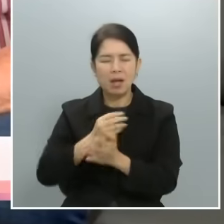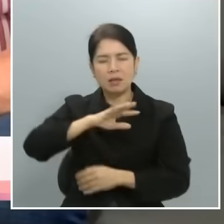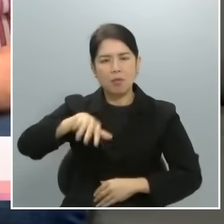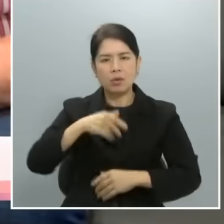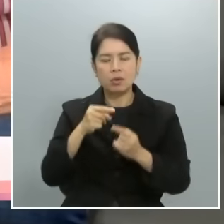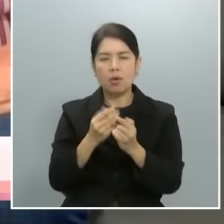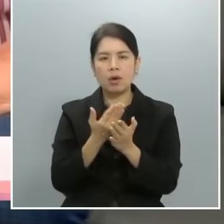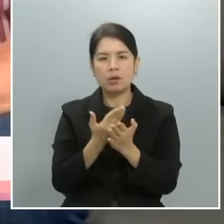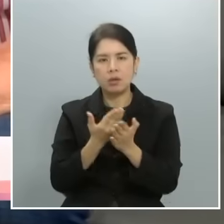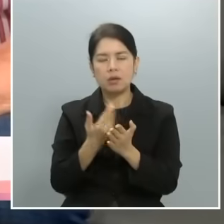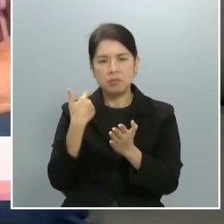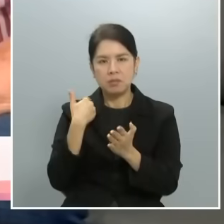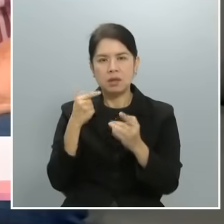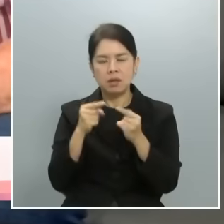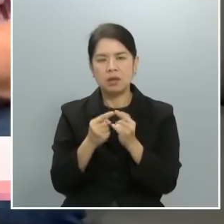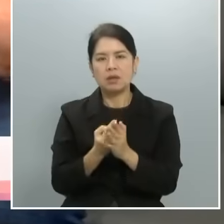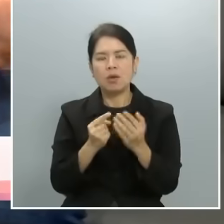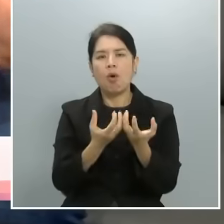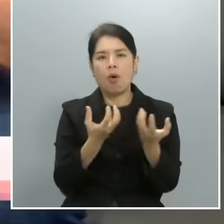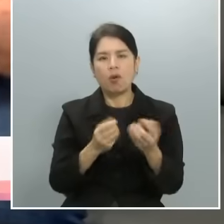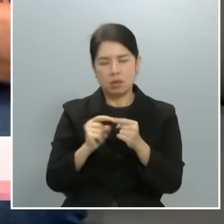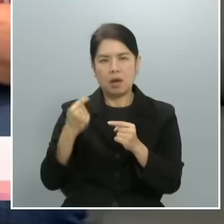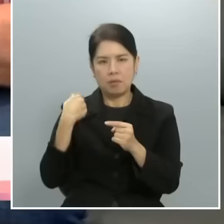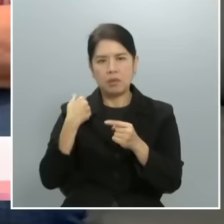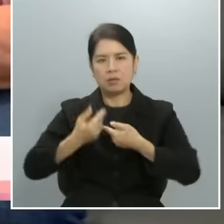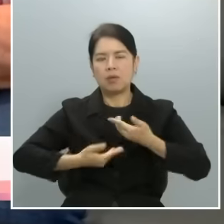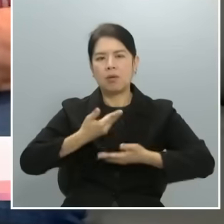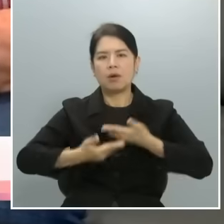านโอ้โหเยอะแยะมากมายนี่เขาเขียนมาแบบนี้นะ ค่ะ